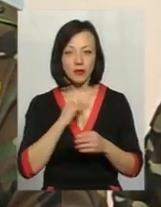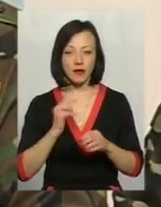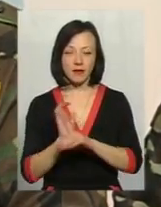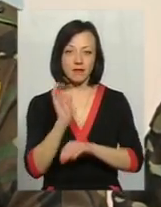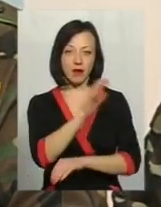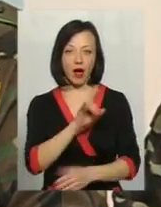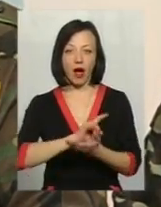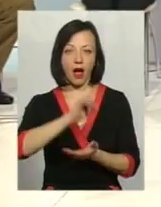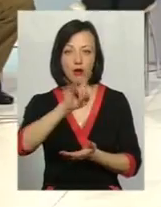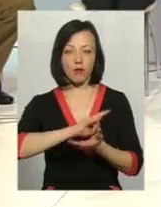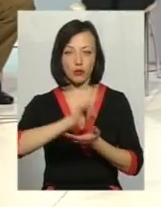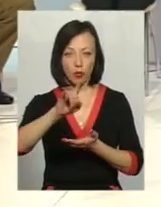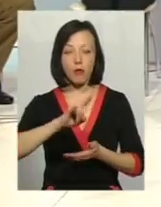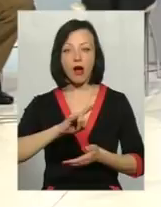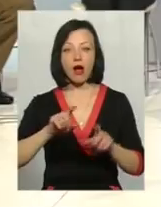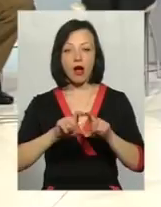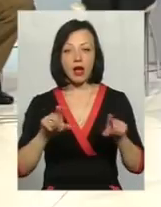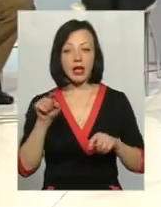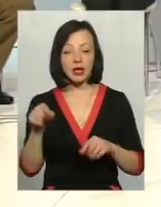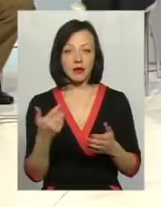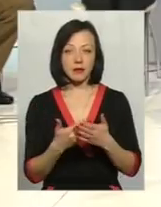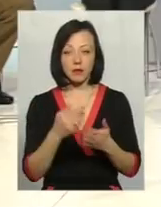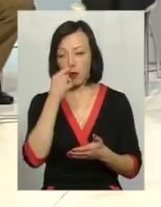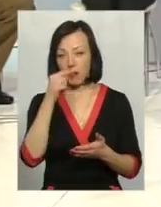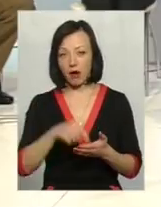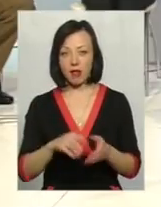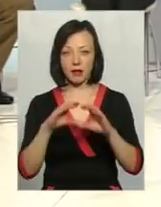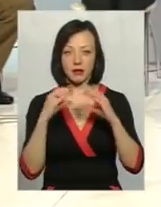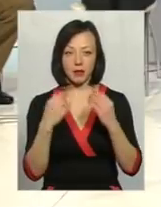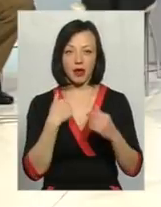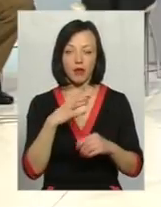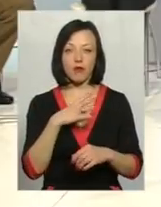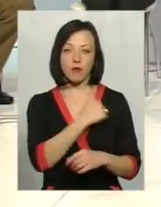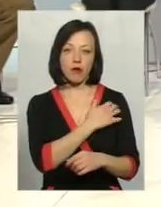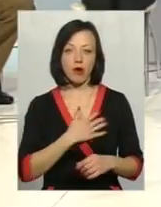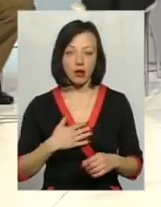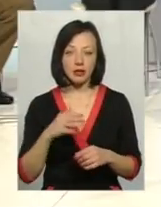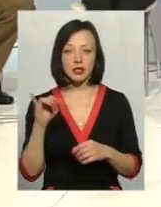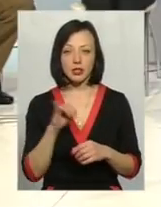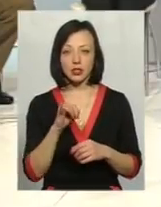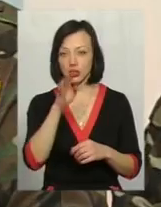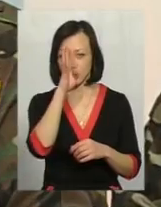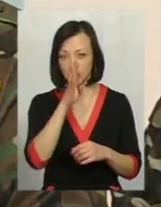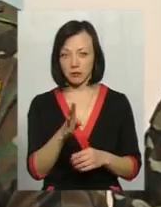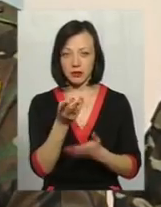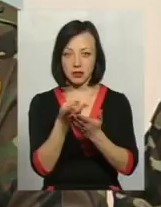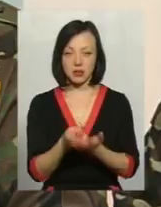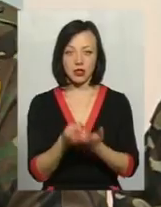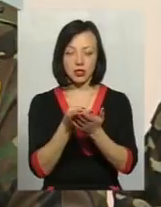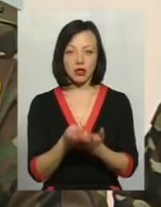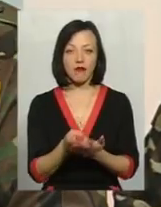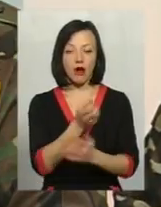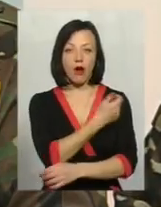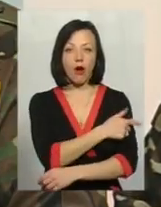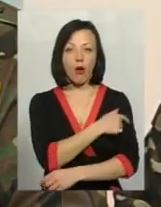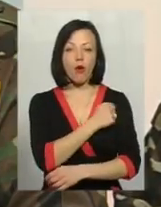аеропорт, на аеродром, ну і десь попали на міну. Я був ранений, от, і 4 місяці потім в госпіталі в